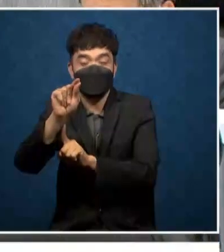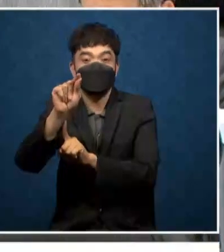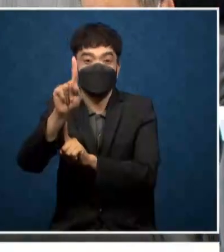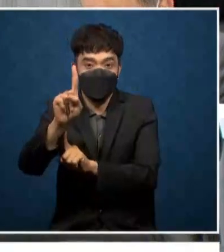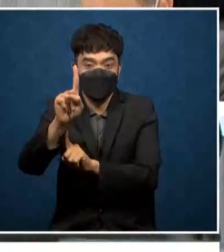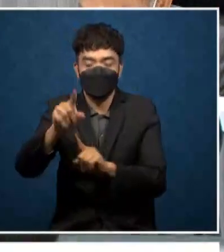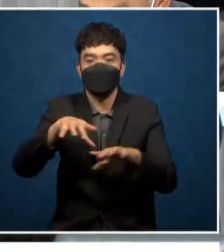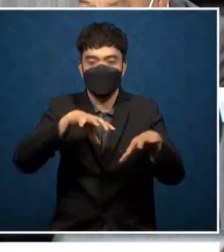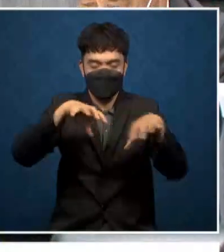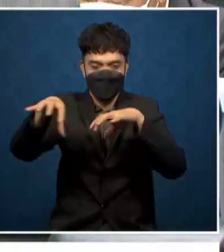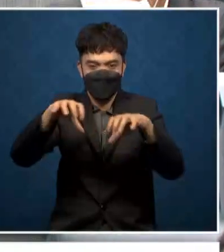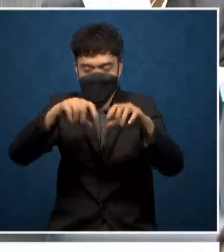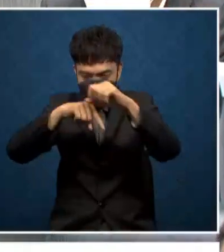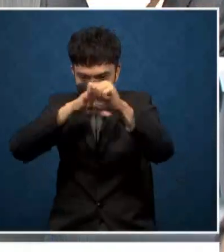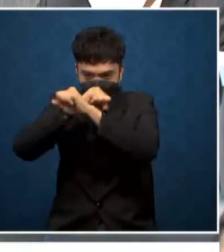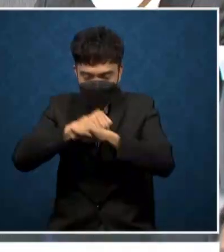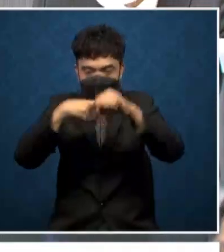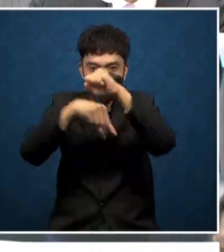ทุ Richter ประพิใหญ alm.